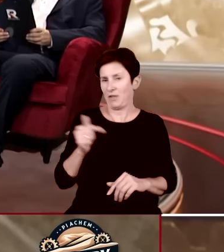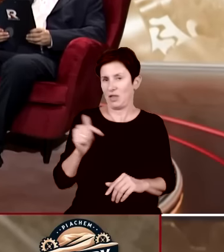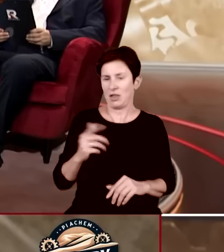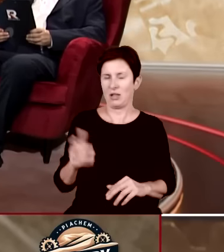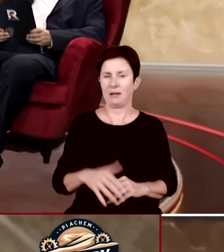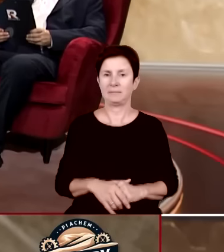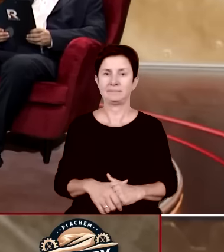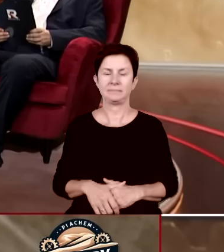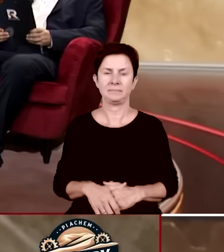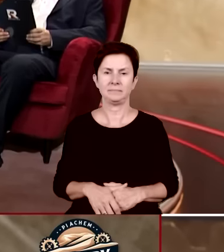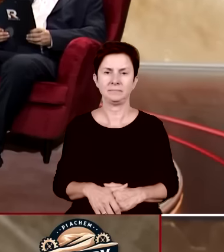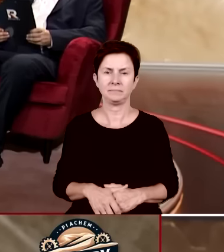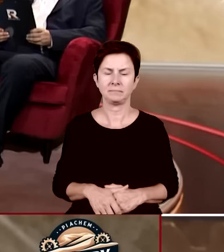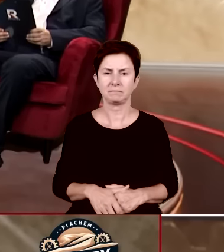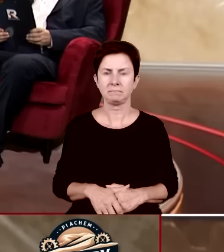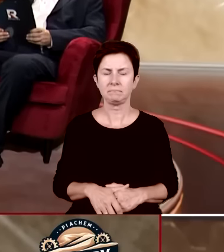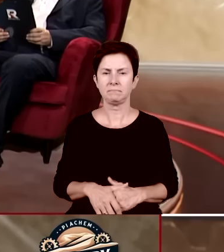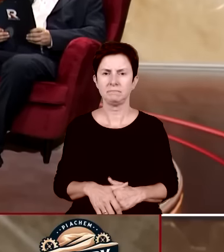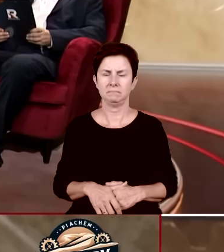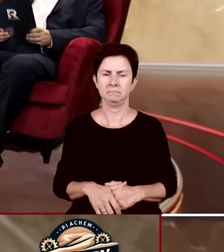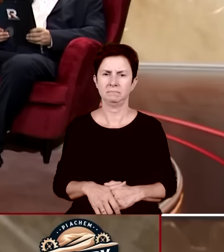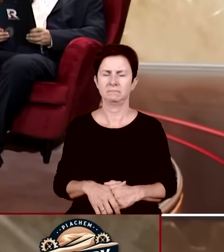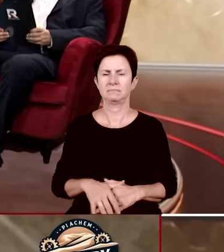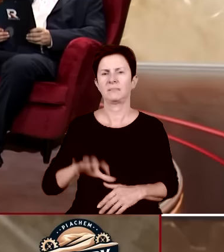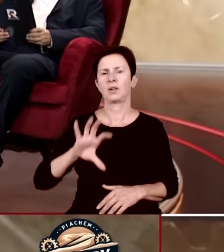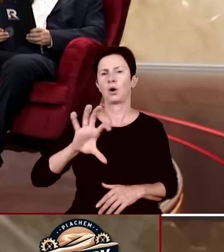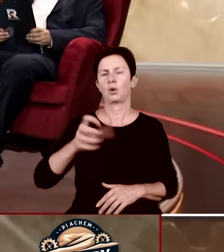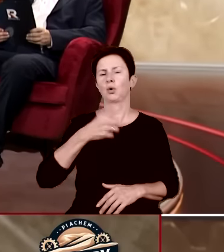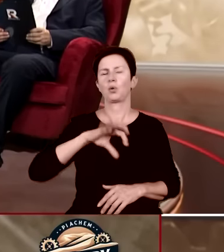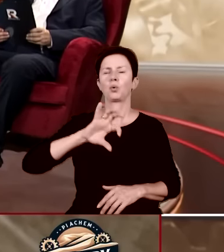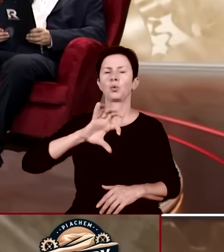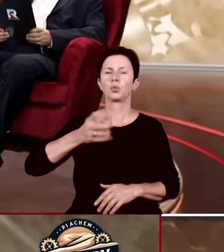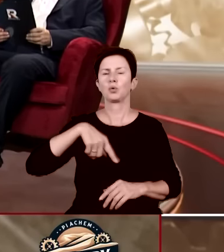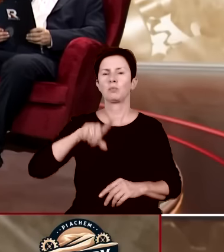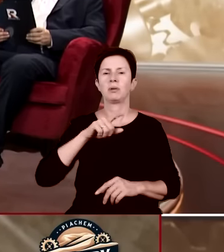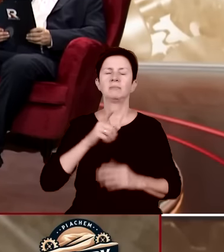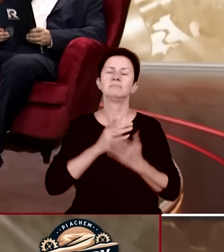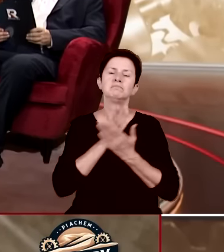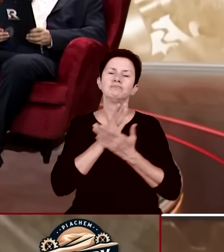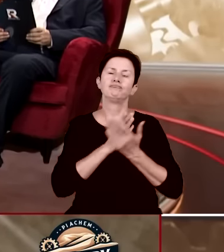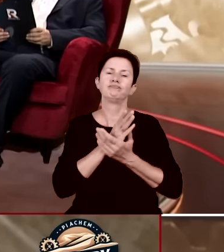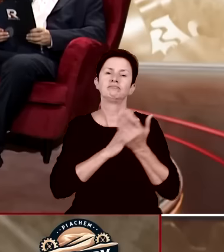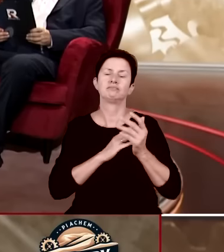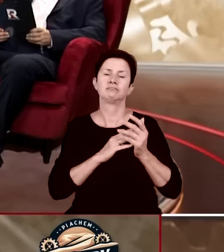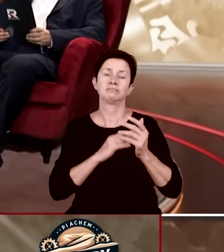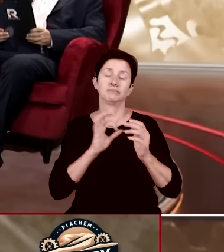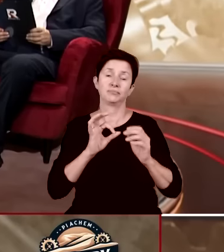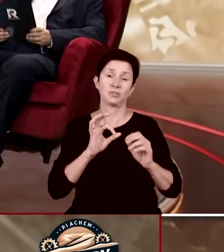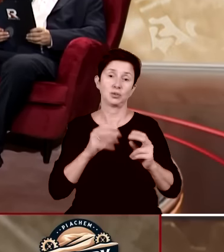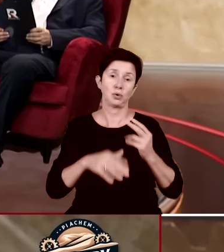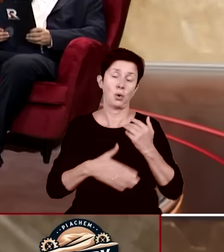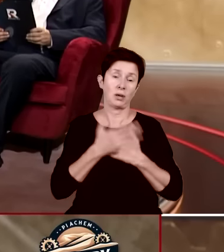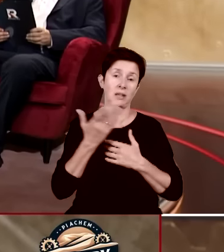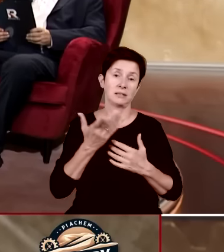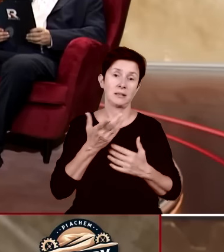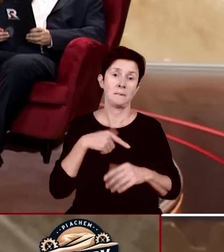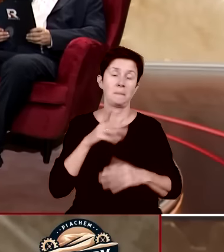jednak istotne, bo ta zgraja służalców, która się przy tej okazji ujawniła, no teraz będzie